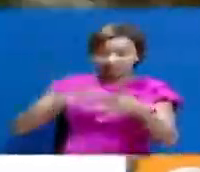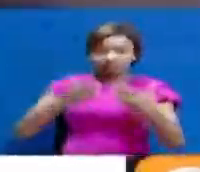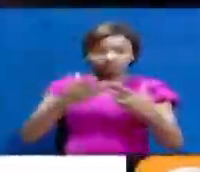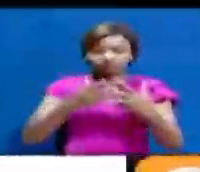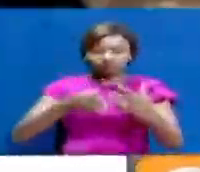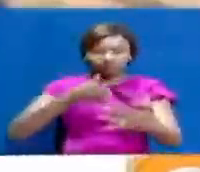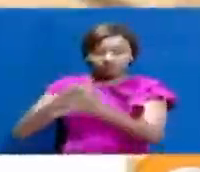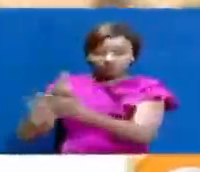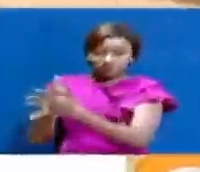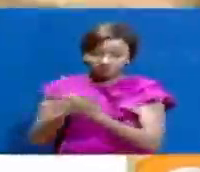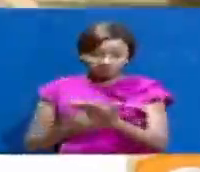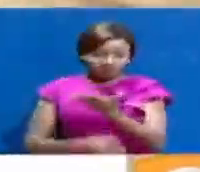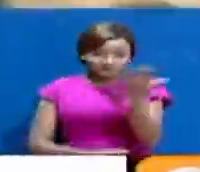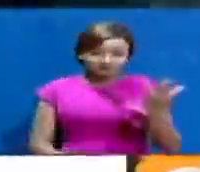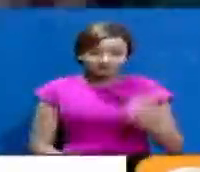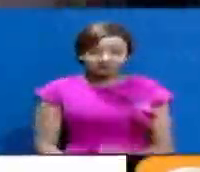waandamanaji.